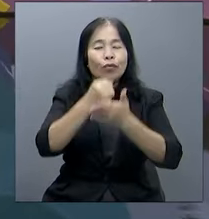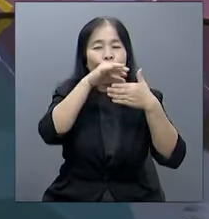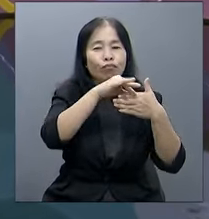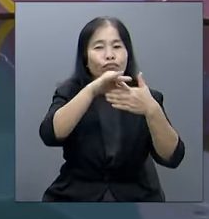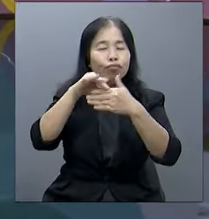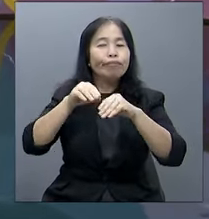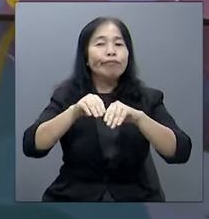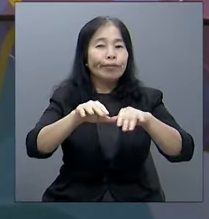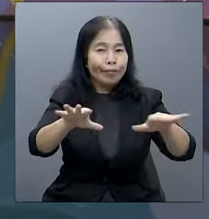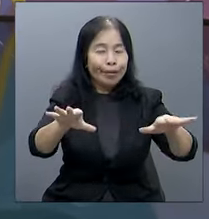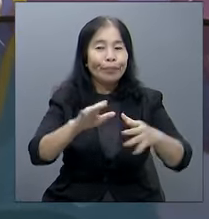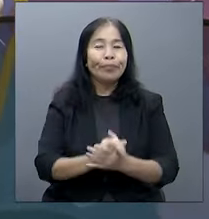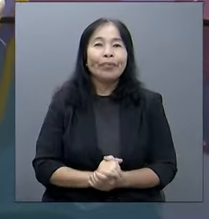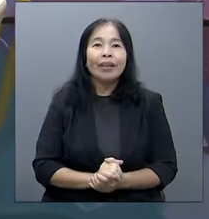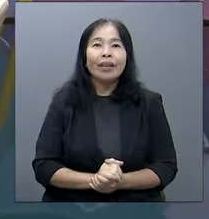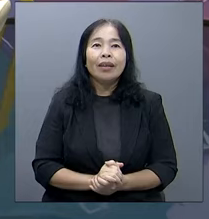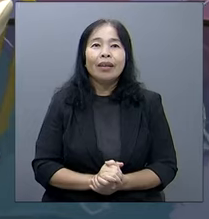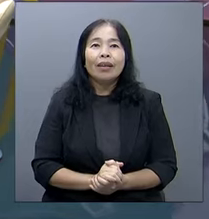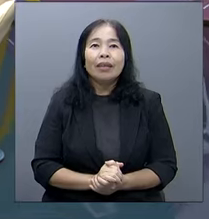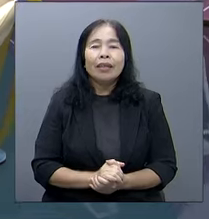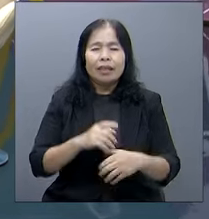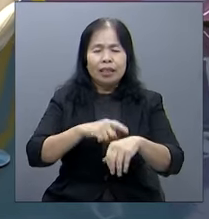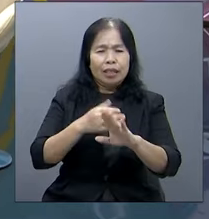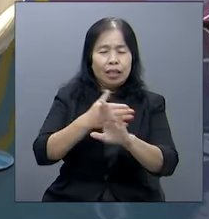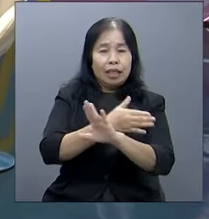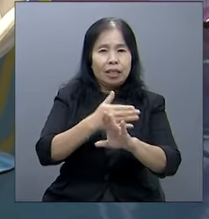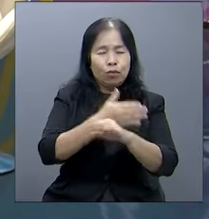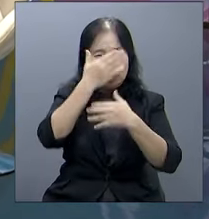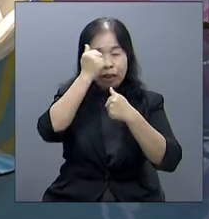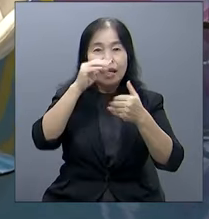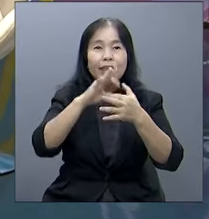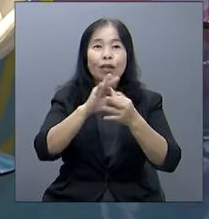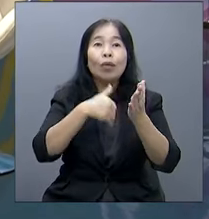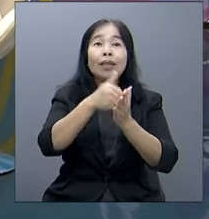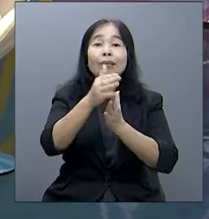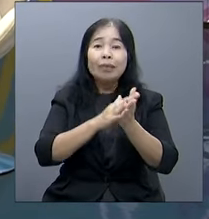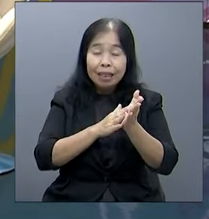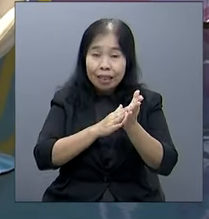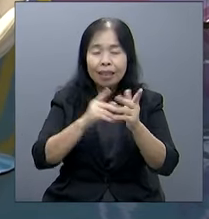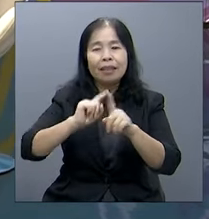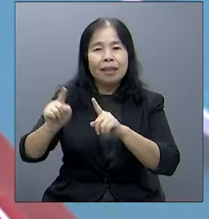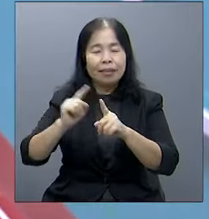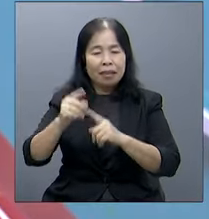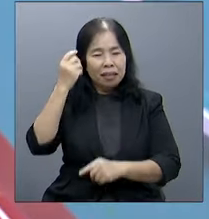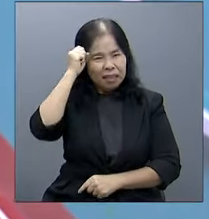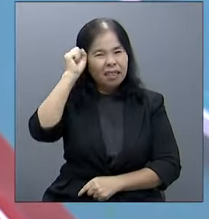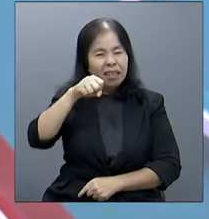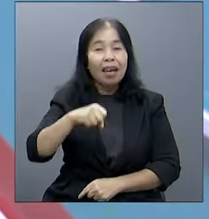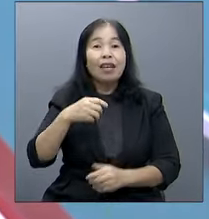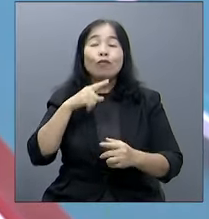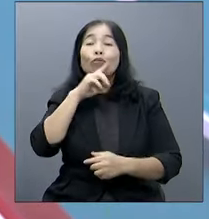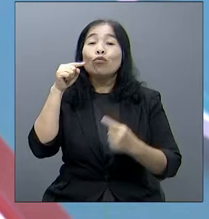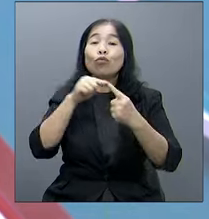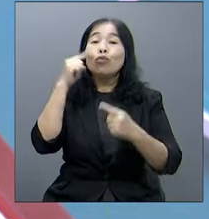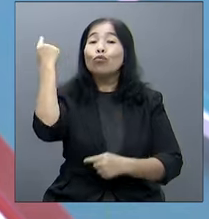รับสรรูนี้พูดถึงความน่าสนใจของสี ฟรีมอิทธพลตออกกตดสินใจเอาอย่างแ่ของการทองเที่ยว